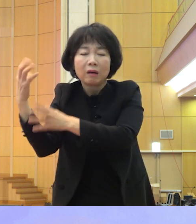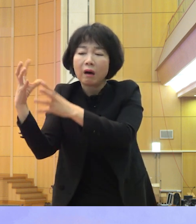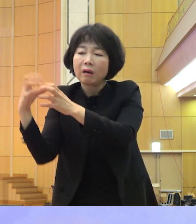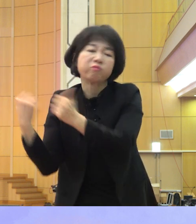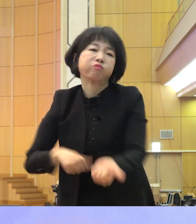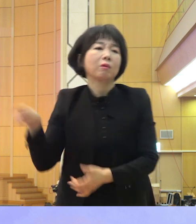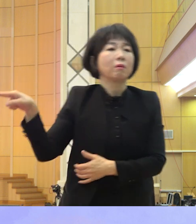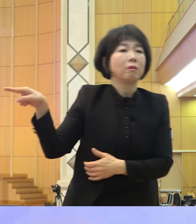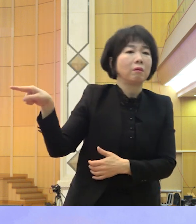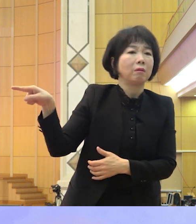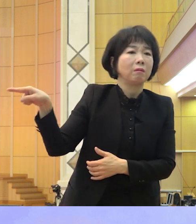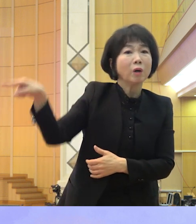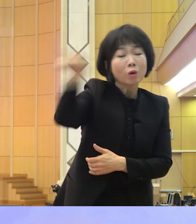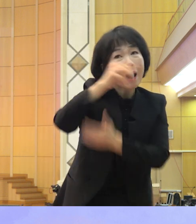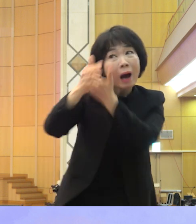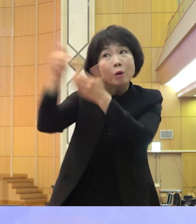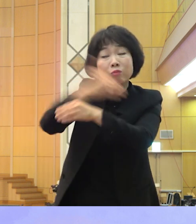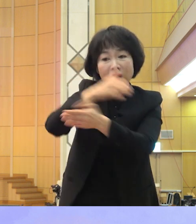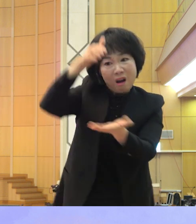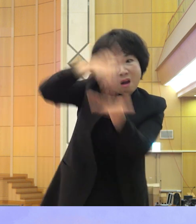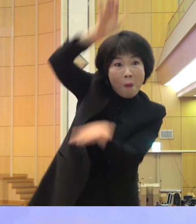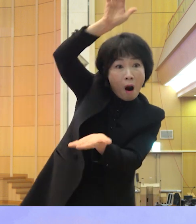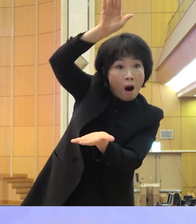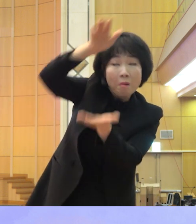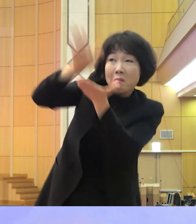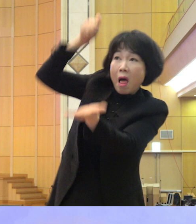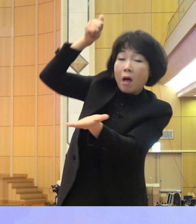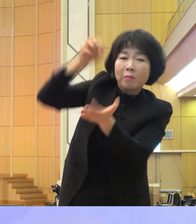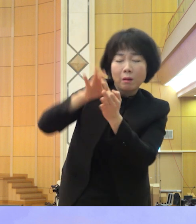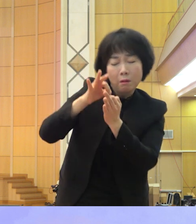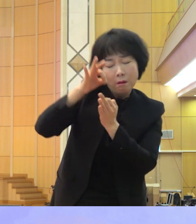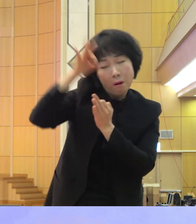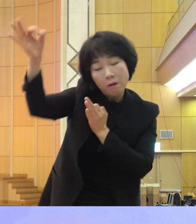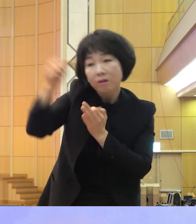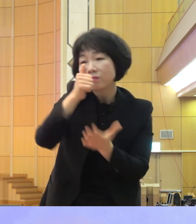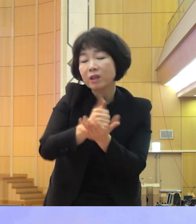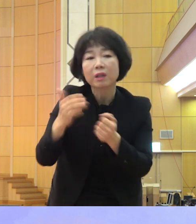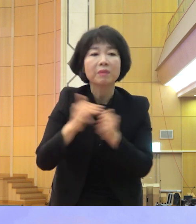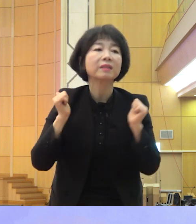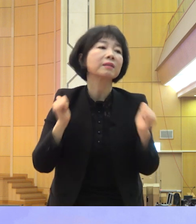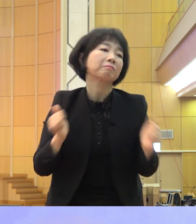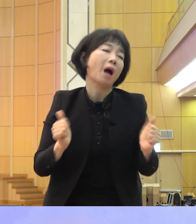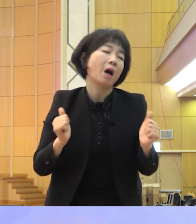주님에게서부터 버림받게 되면 영원히 심판받고 영원히